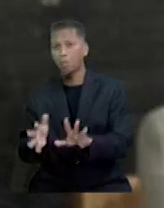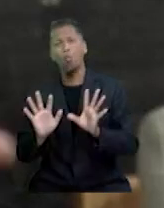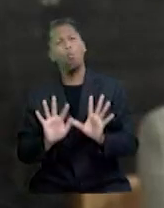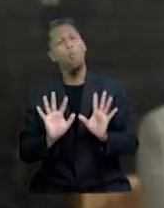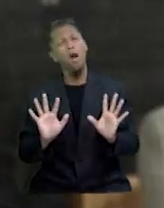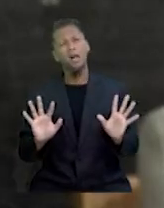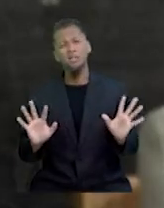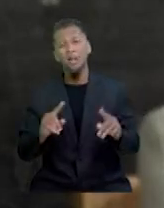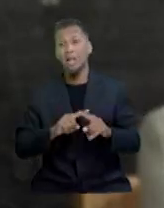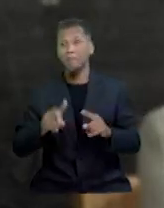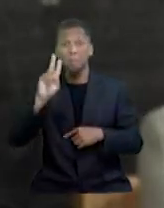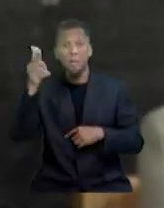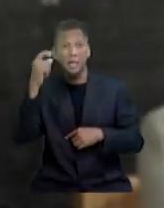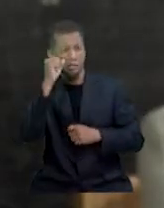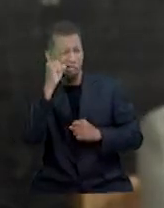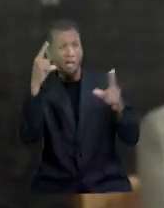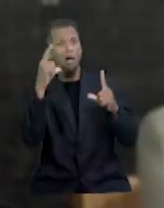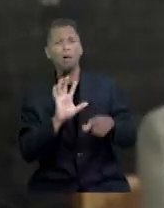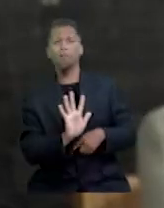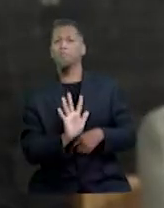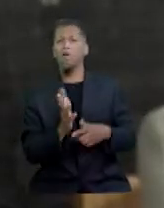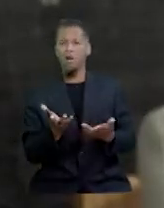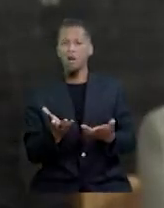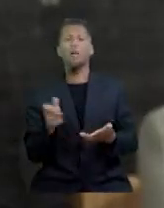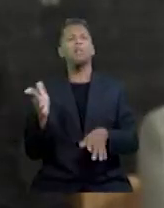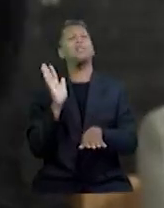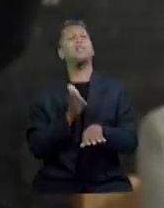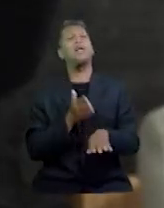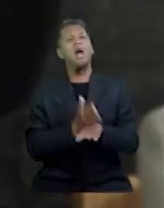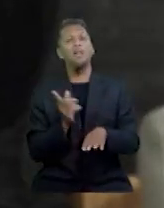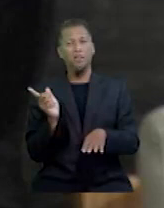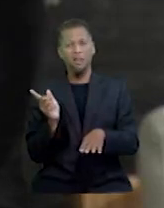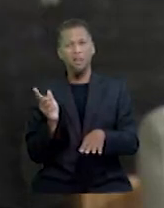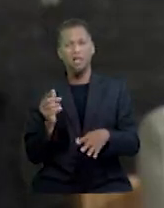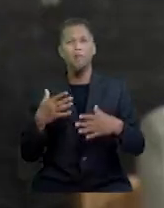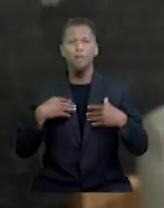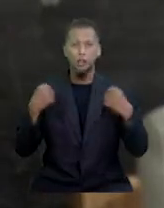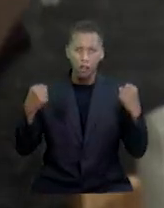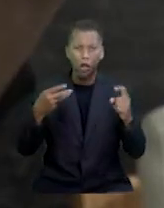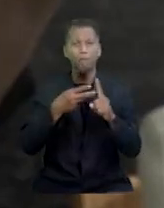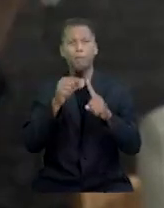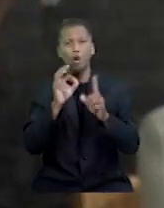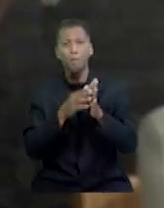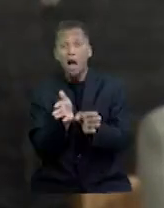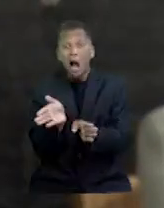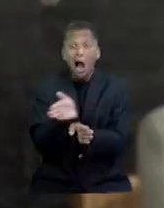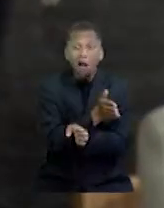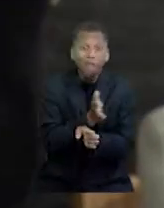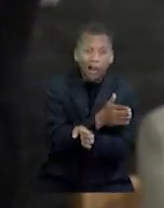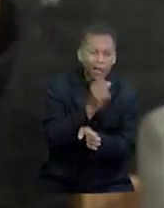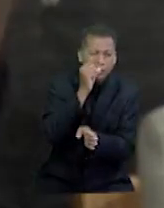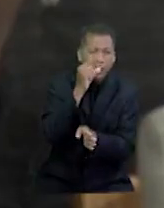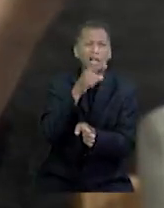awareness, kenapa enggak ada dari pihak IDAI, Kemenkes, raising awareness dari awal. Ada kasus baru yang